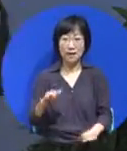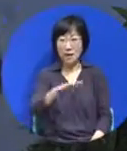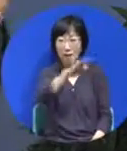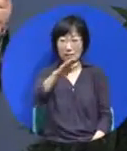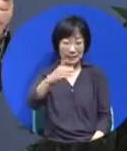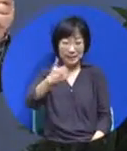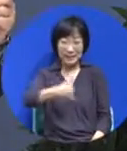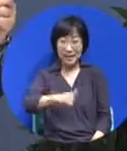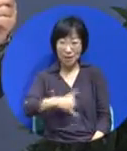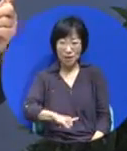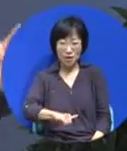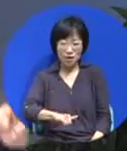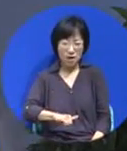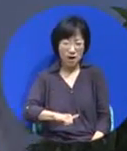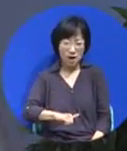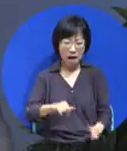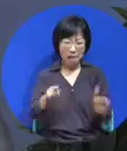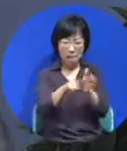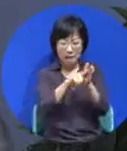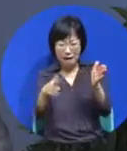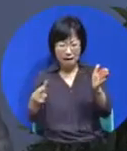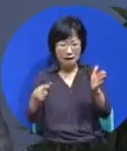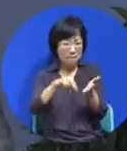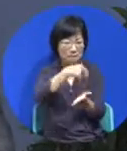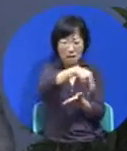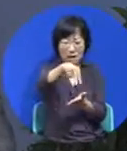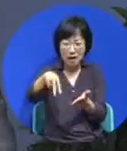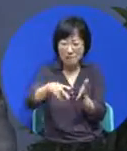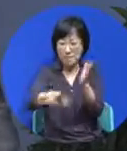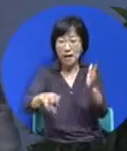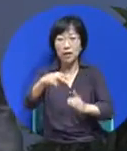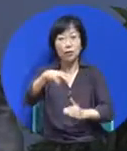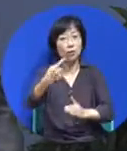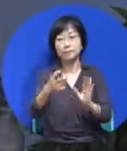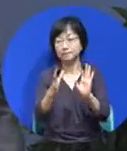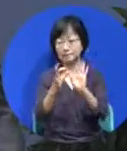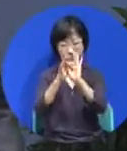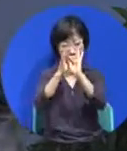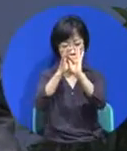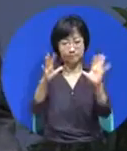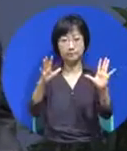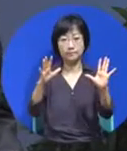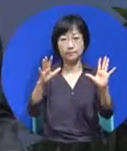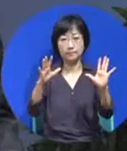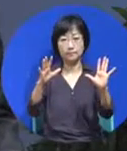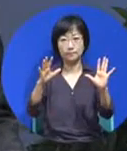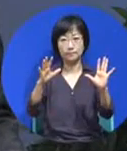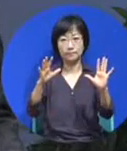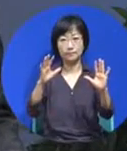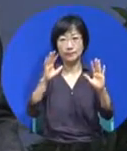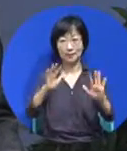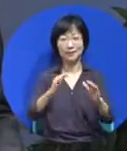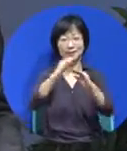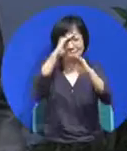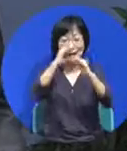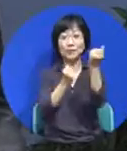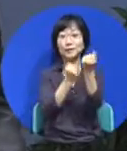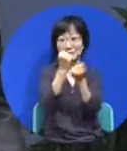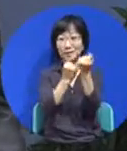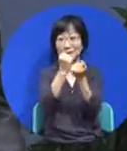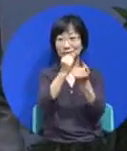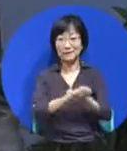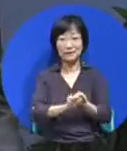흔들려도 상관없다. And you have no idea what will happen to your own children. And even if they shake so much, it will not matter. 그걸 설명하는 겁니다. And this is what God is